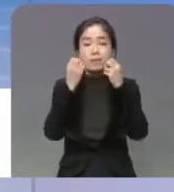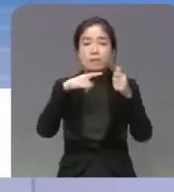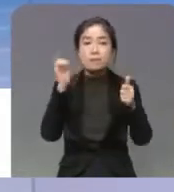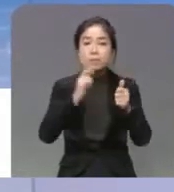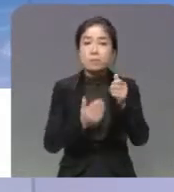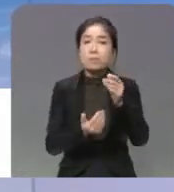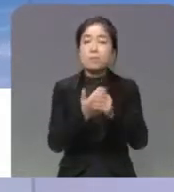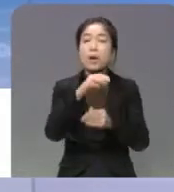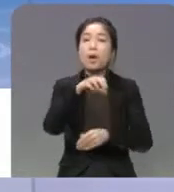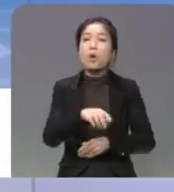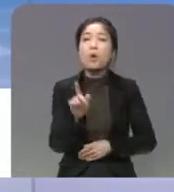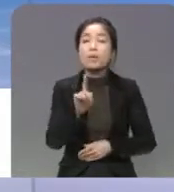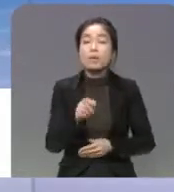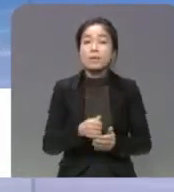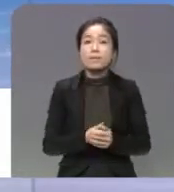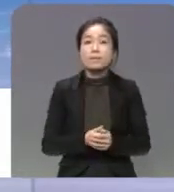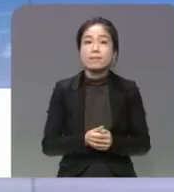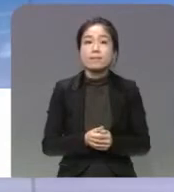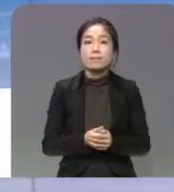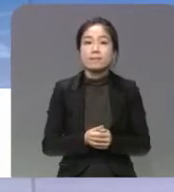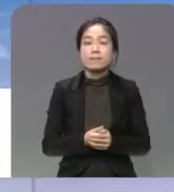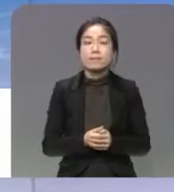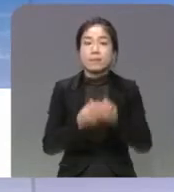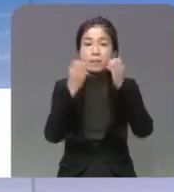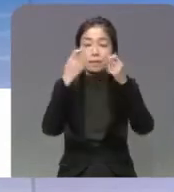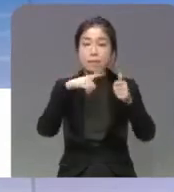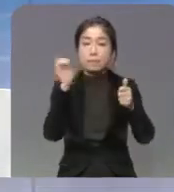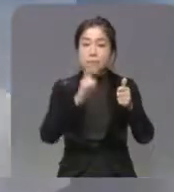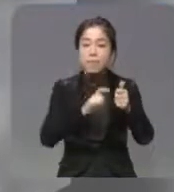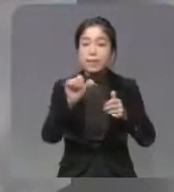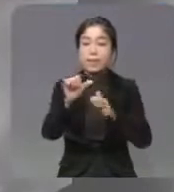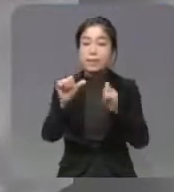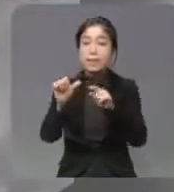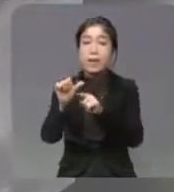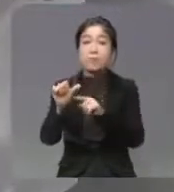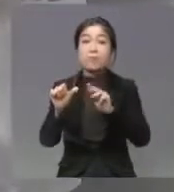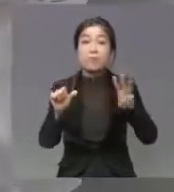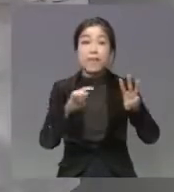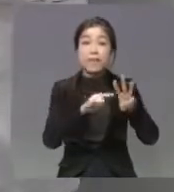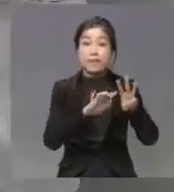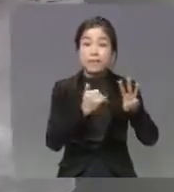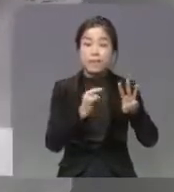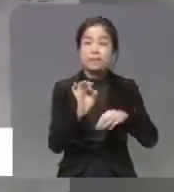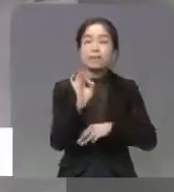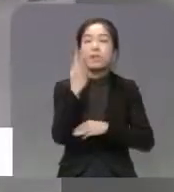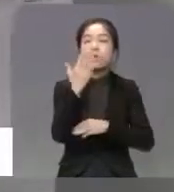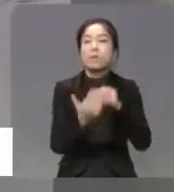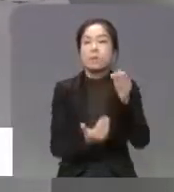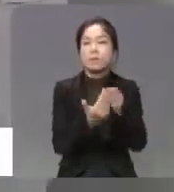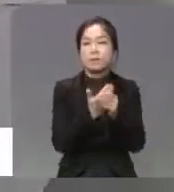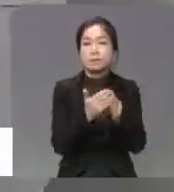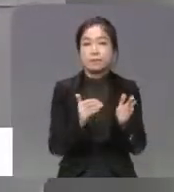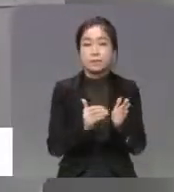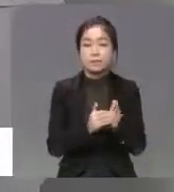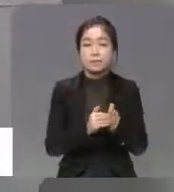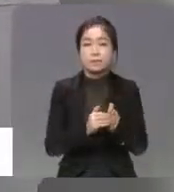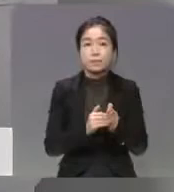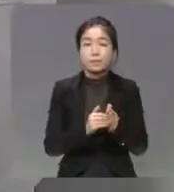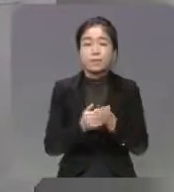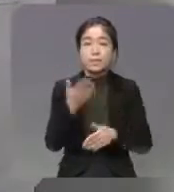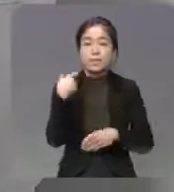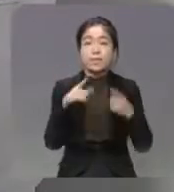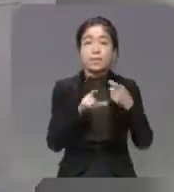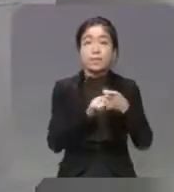확진자가 발생한 곳은 어딘가요? 네, 신규 확진자 5명 가운데 3명은 영광에서 나왔습니다. 지난